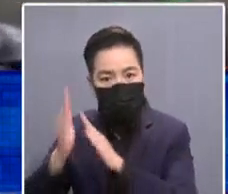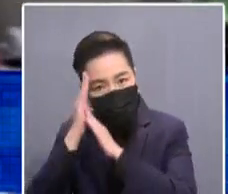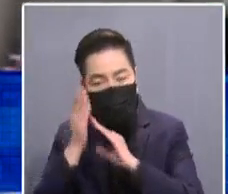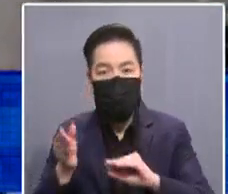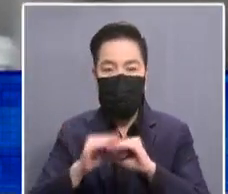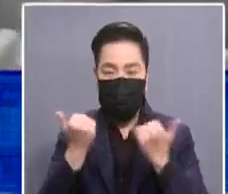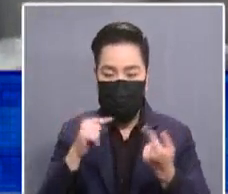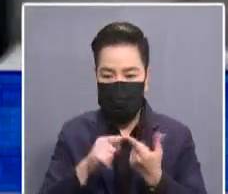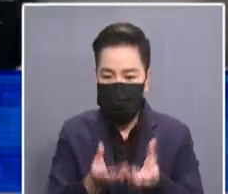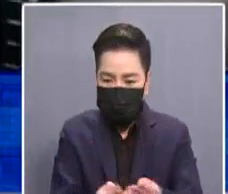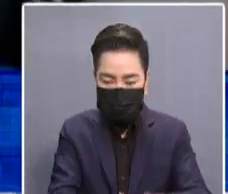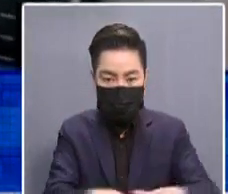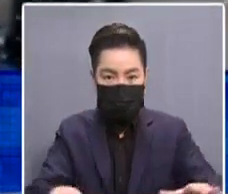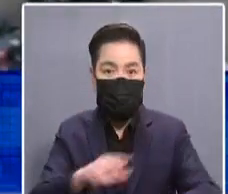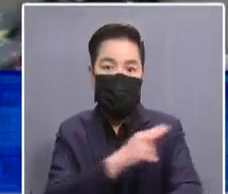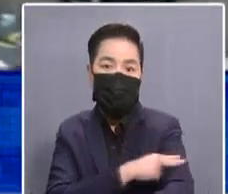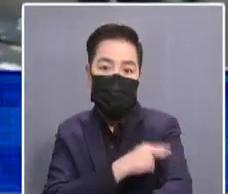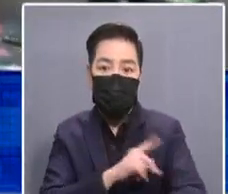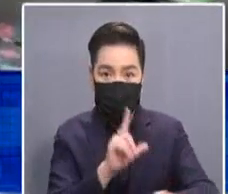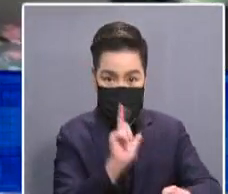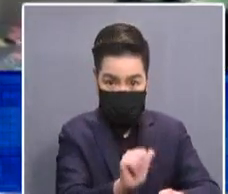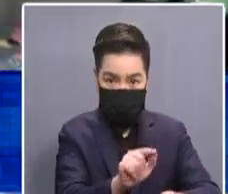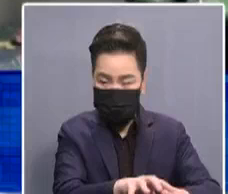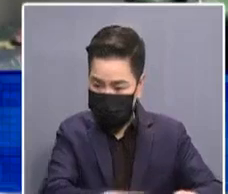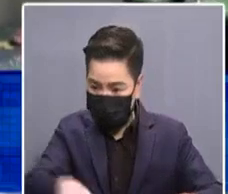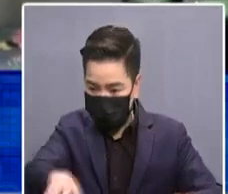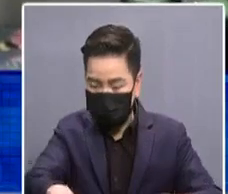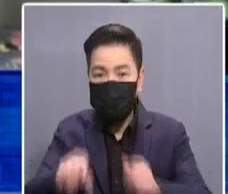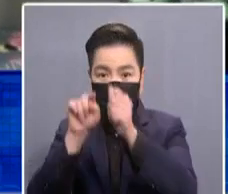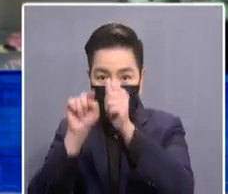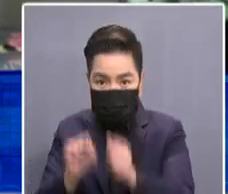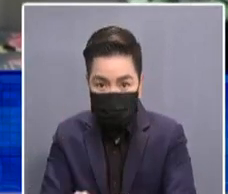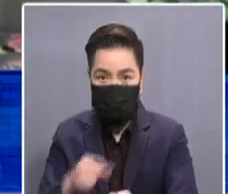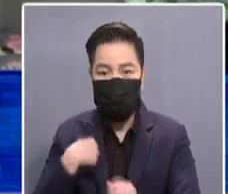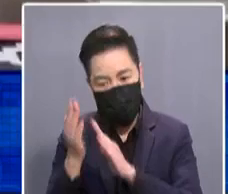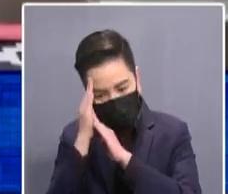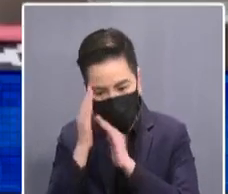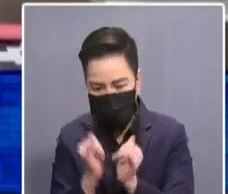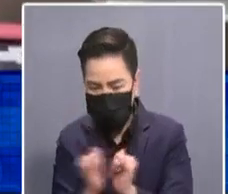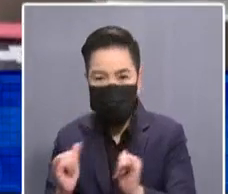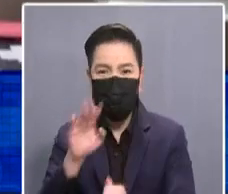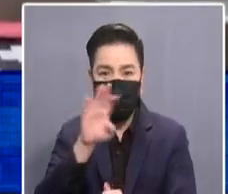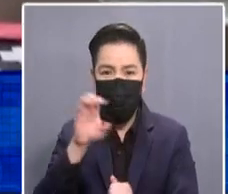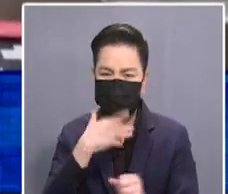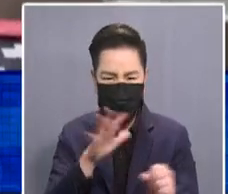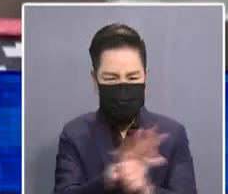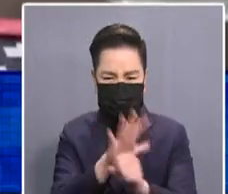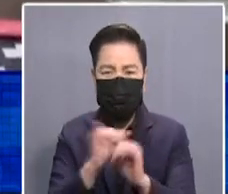ยจะใช้พื้นที่ในโรงพยาบาลหลักและก็ส่วนราชการของอำเภอต่างๆกว่า400เตียงแก้ปัญหาผู้ป่วยล้นเ